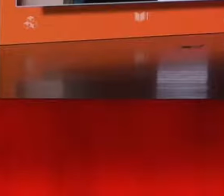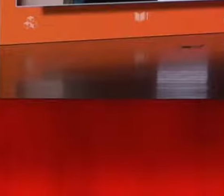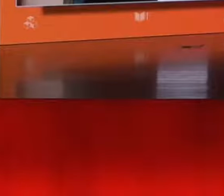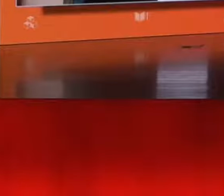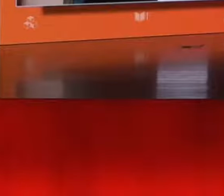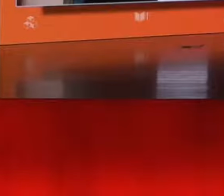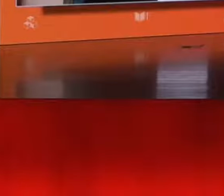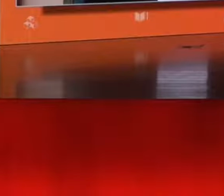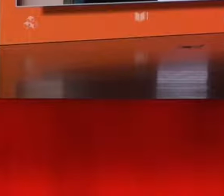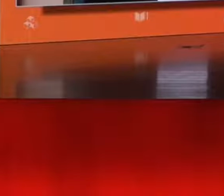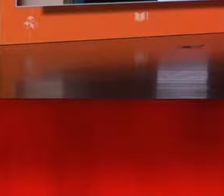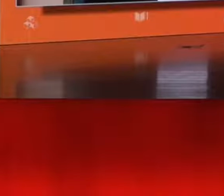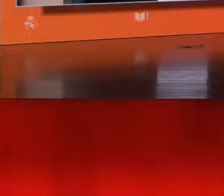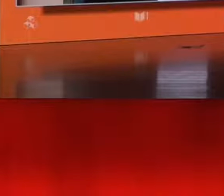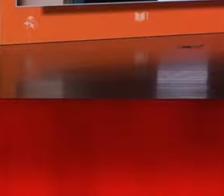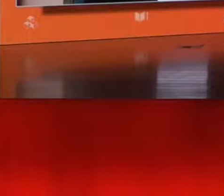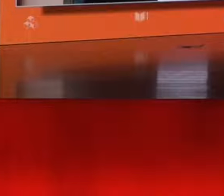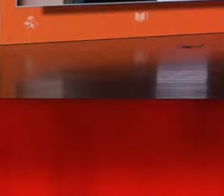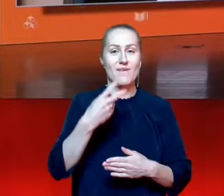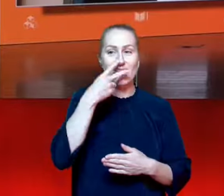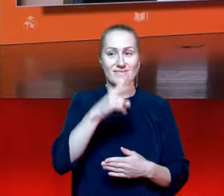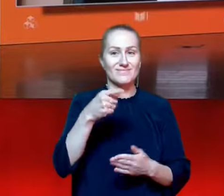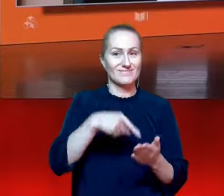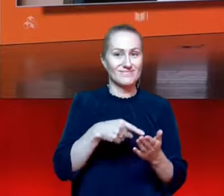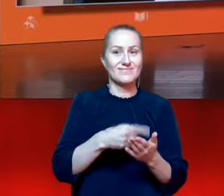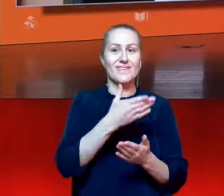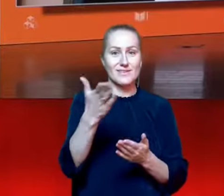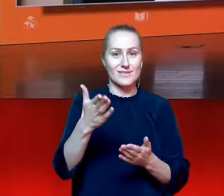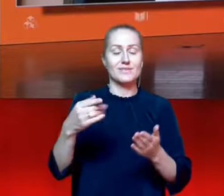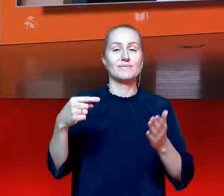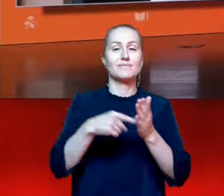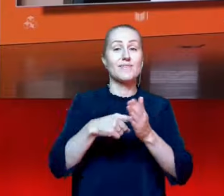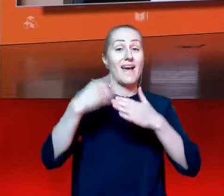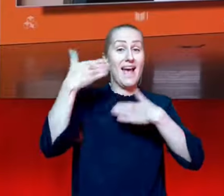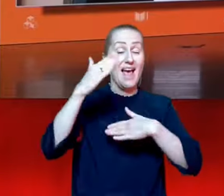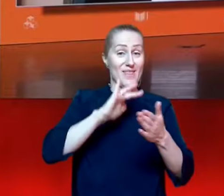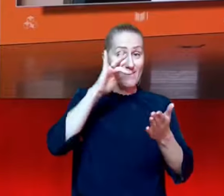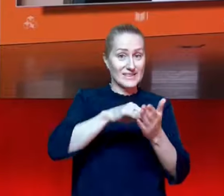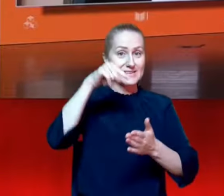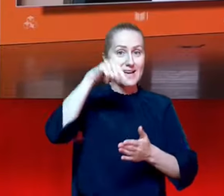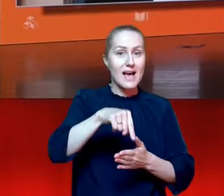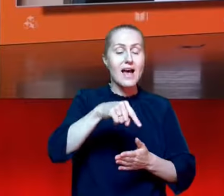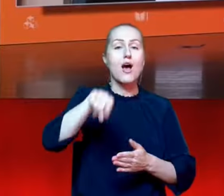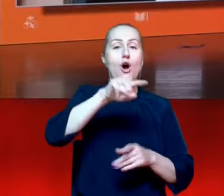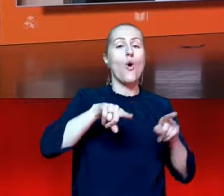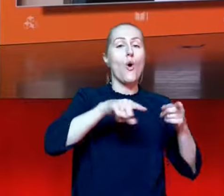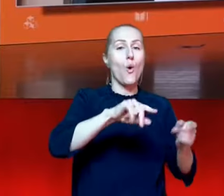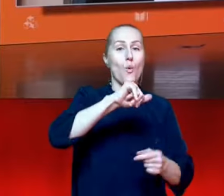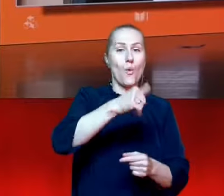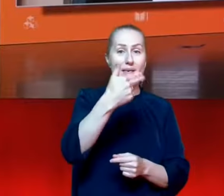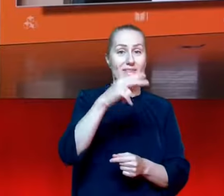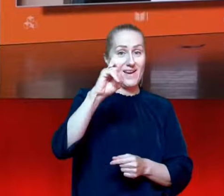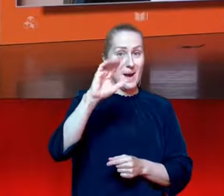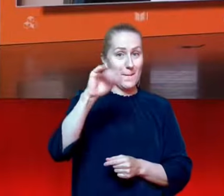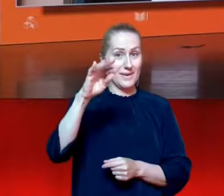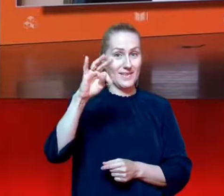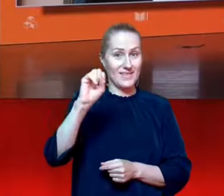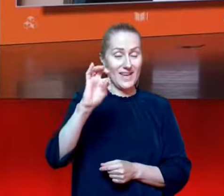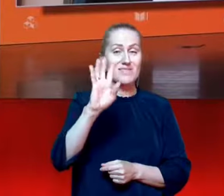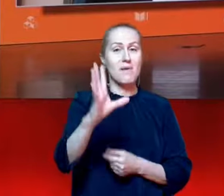Państwem w Katowicach w Polsce, że organizacja UN Habitat jest zaangażowana w